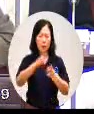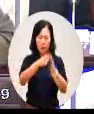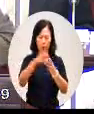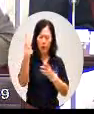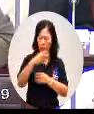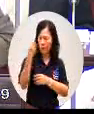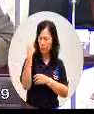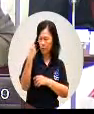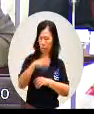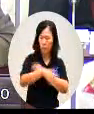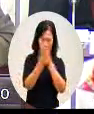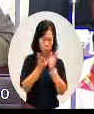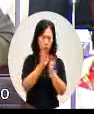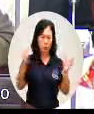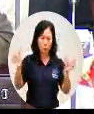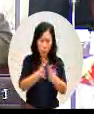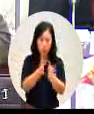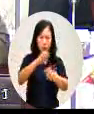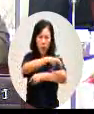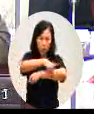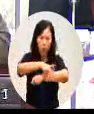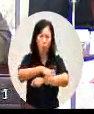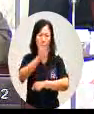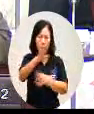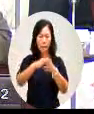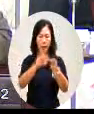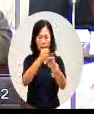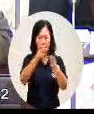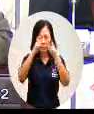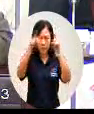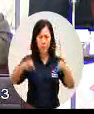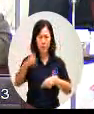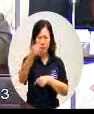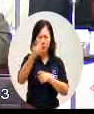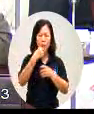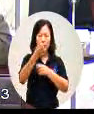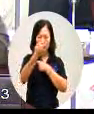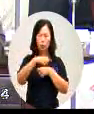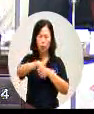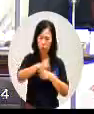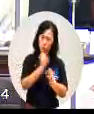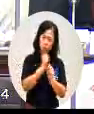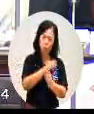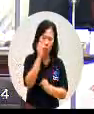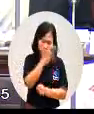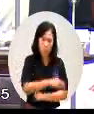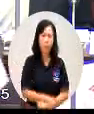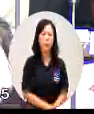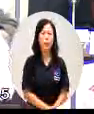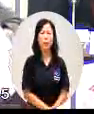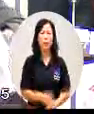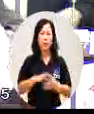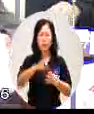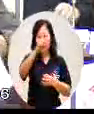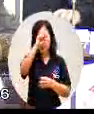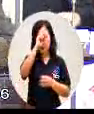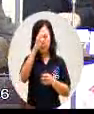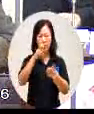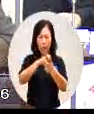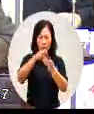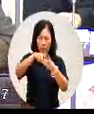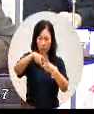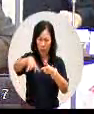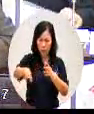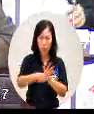新整体来规划。那谢谢周议员，搞完公问这个所在做不搞，啊，我嘛希望永港处这个部